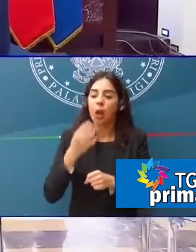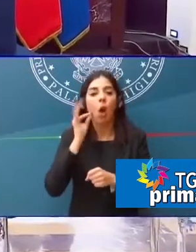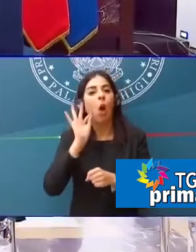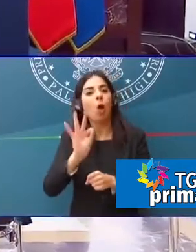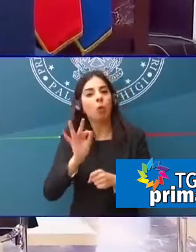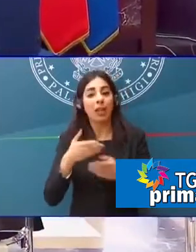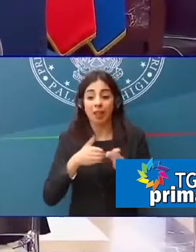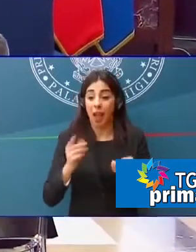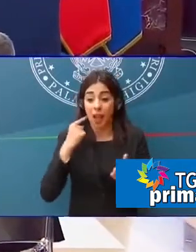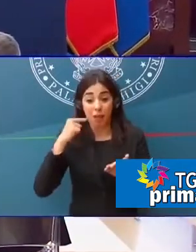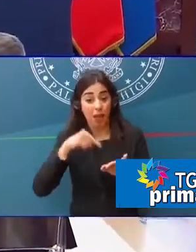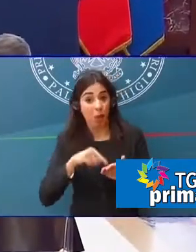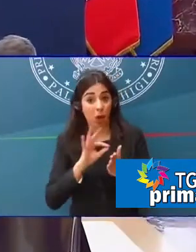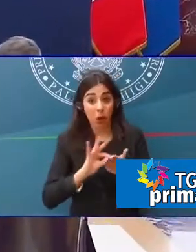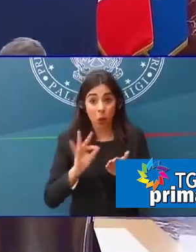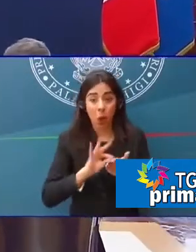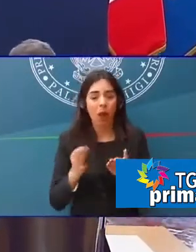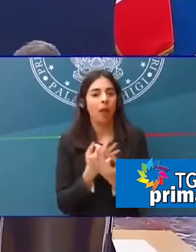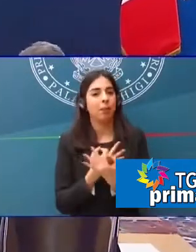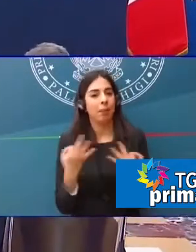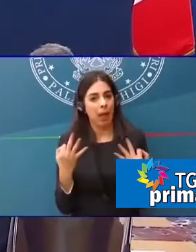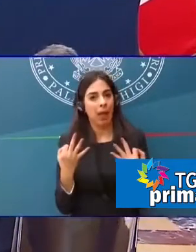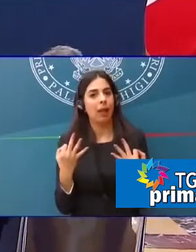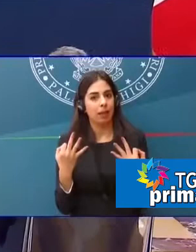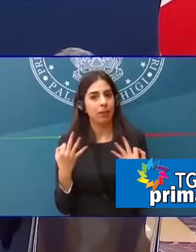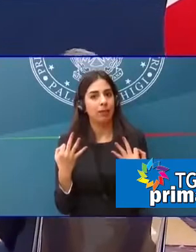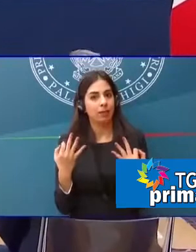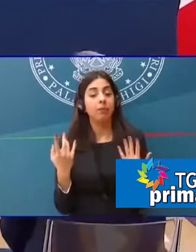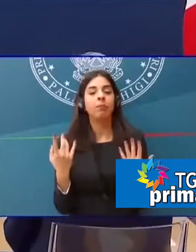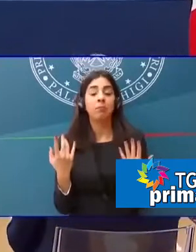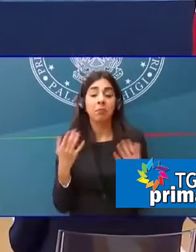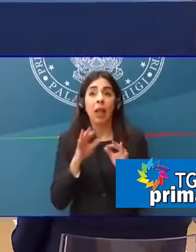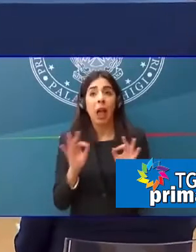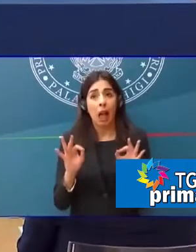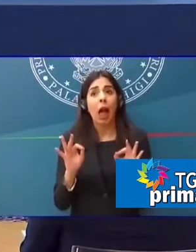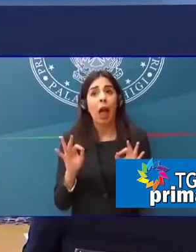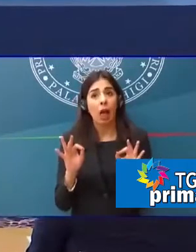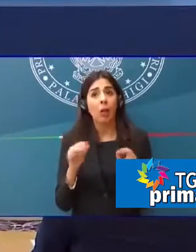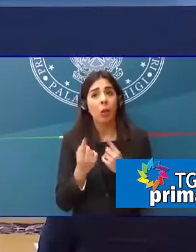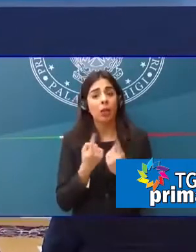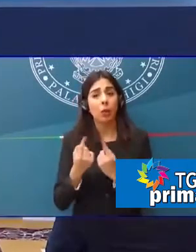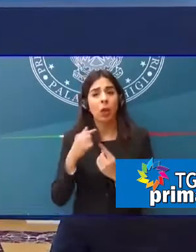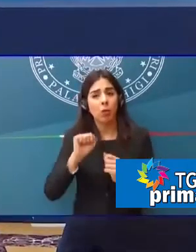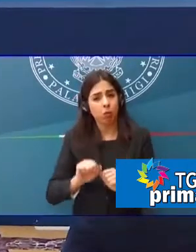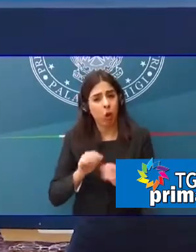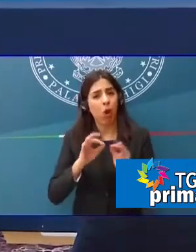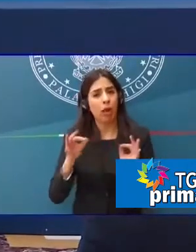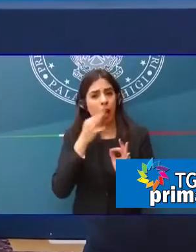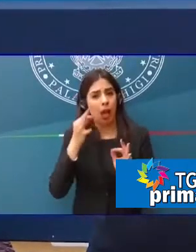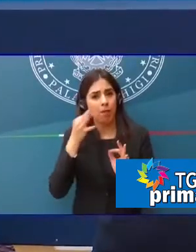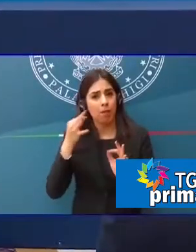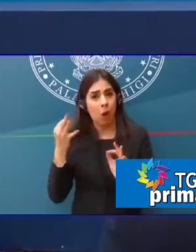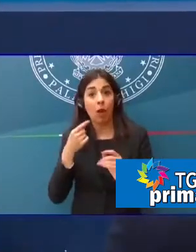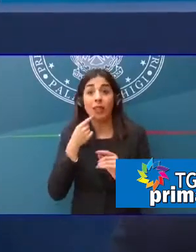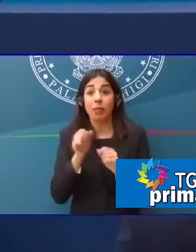ordinato. E in alcuni casi sarà possibile effettuare dei test. Parlare di